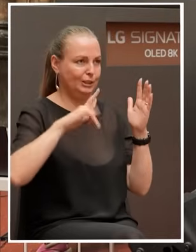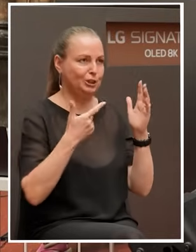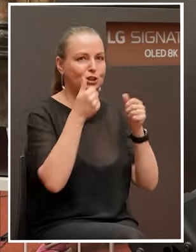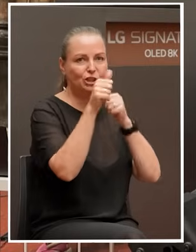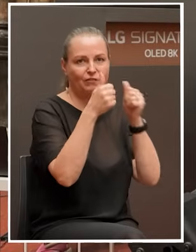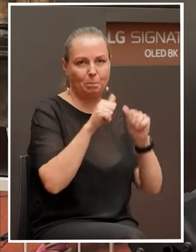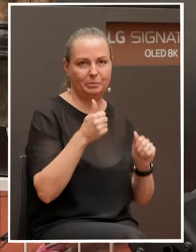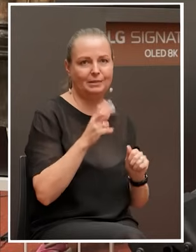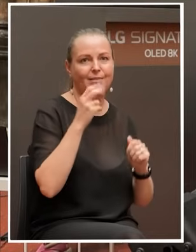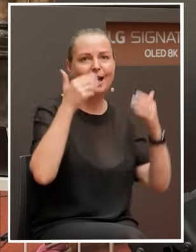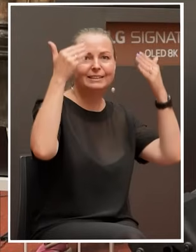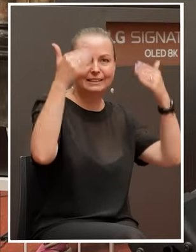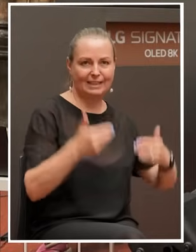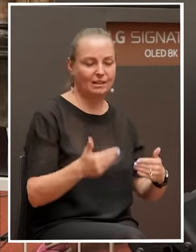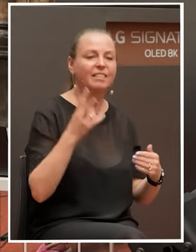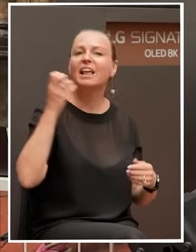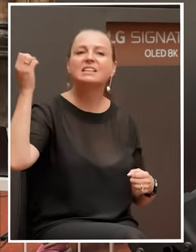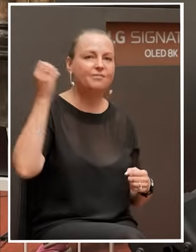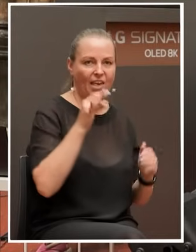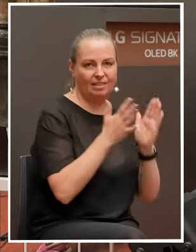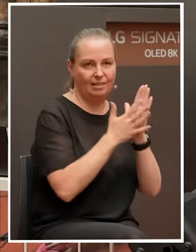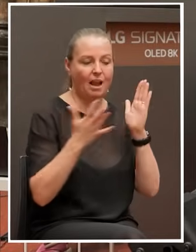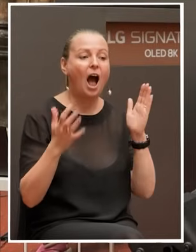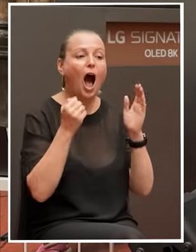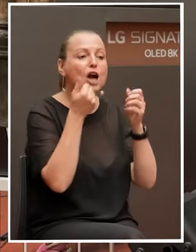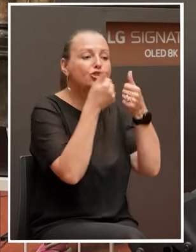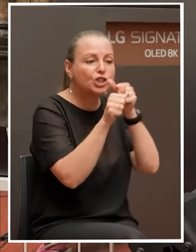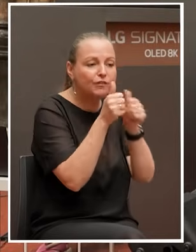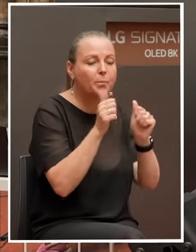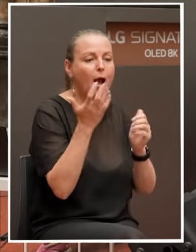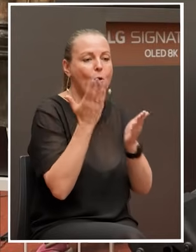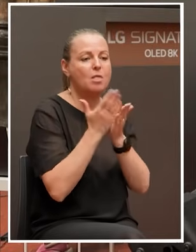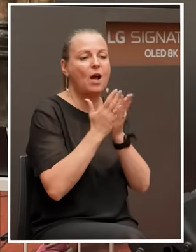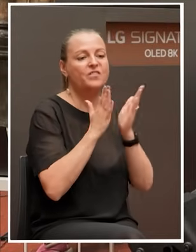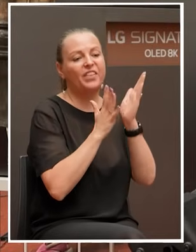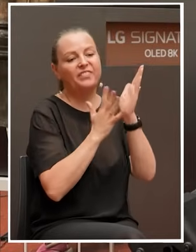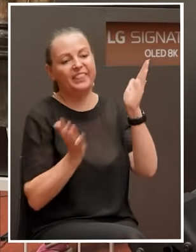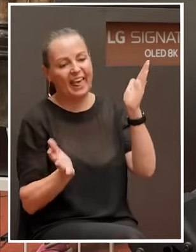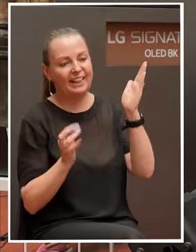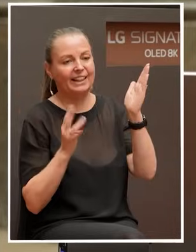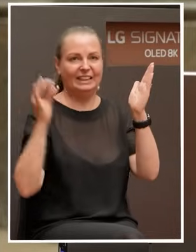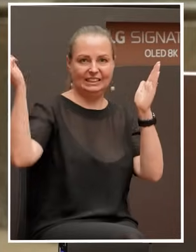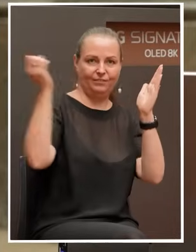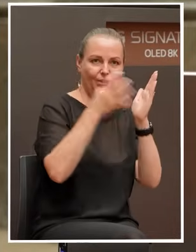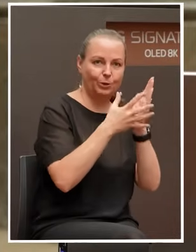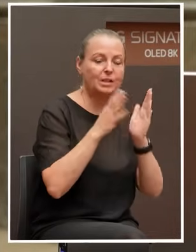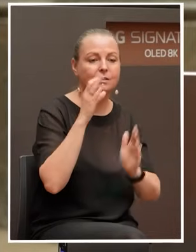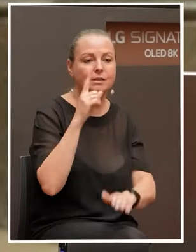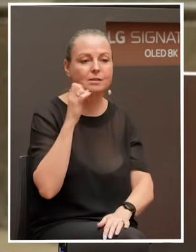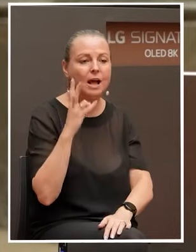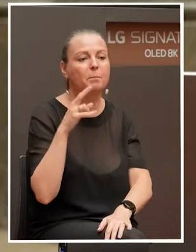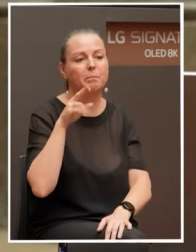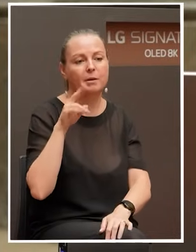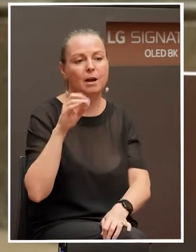стенах собора. Не свет и тень были главной его задачей, а живопись, находящаяся в тени, и свету. Сезанн и Пикассо,